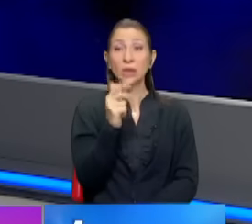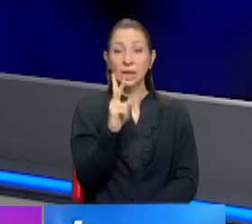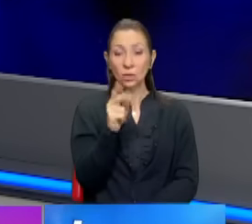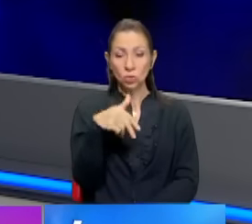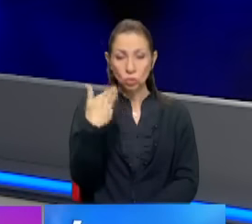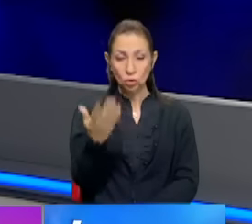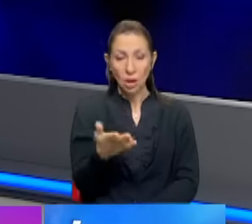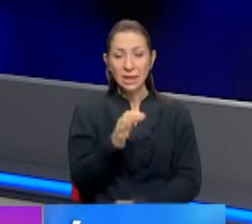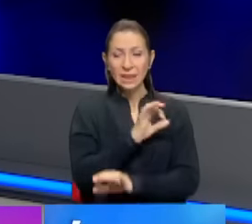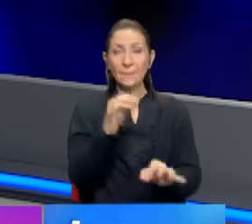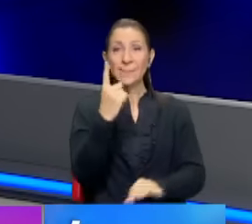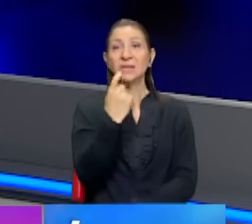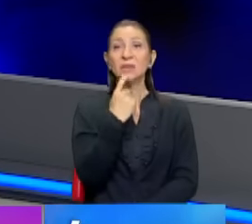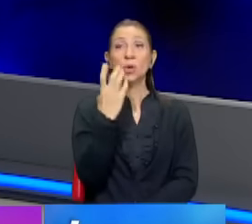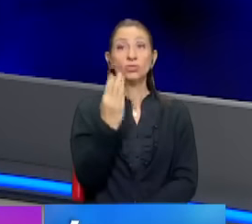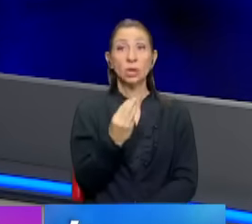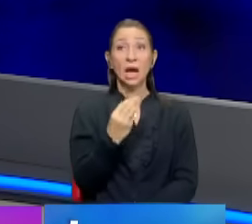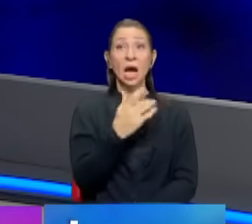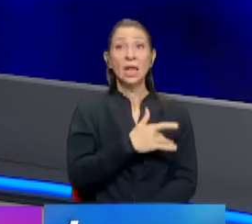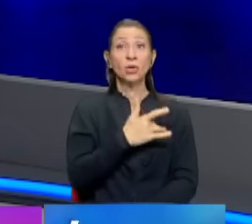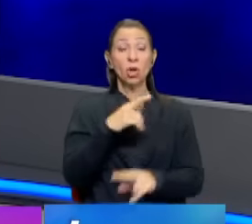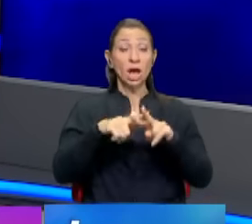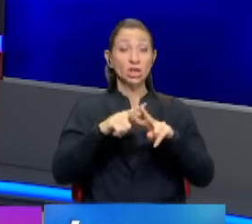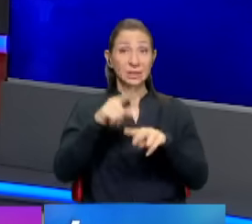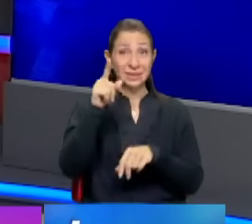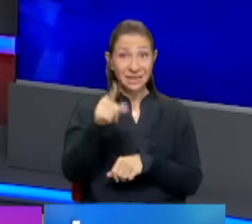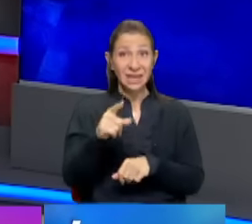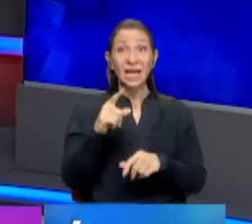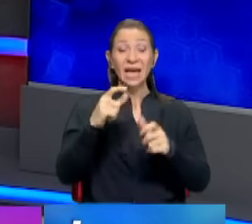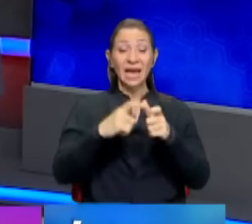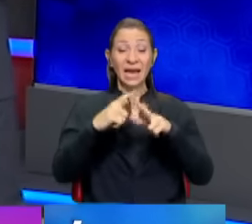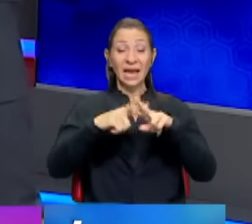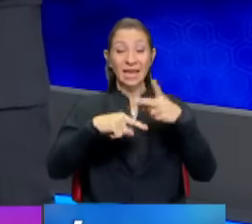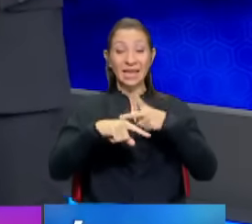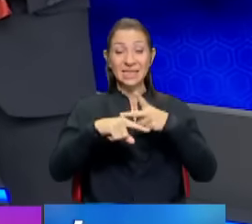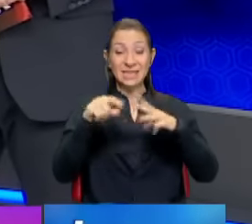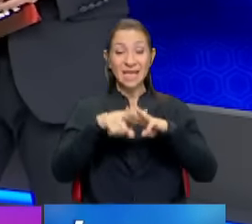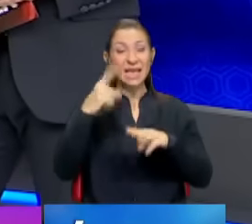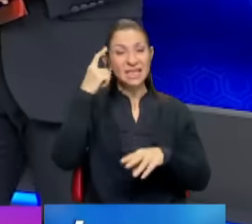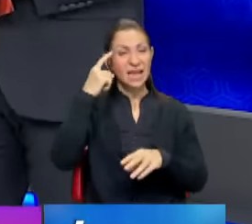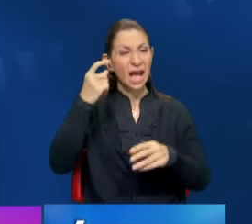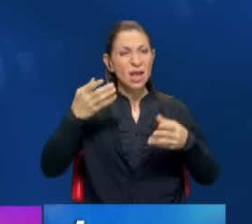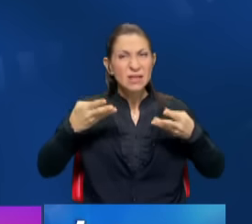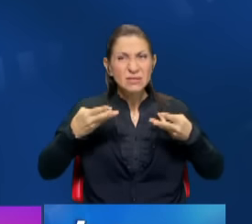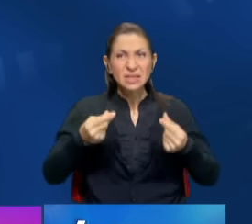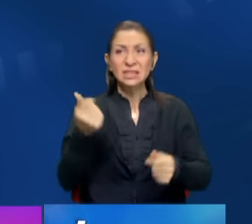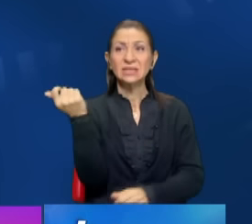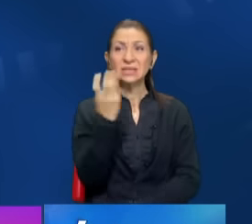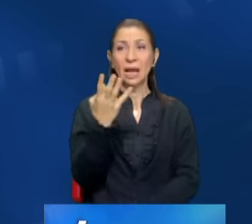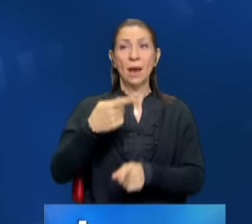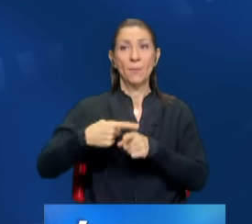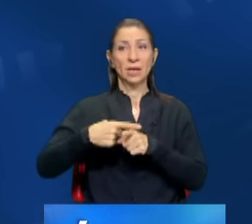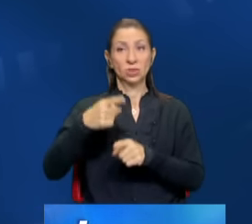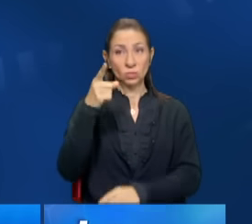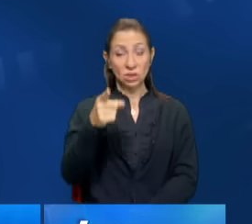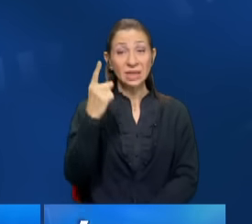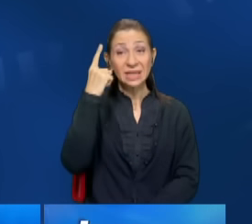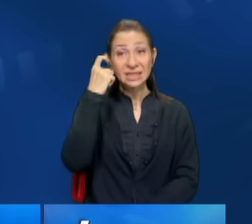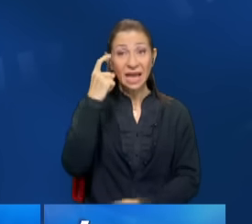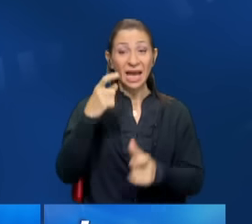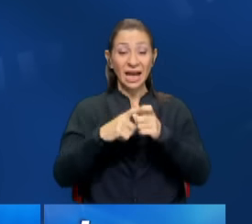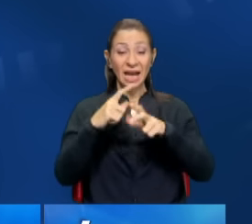gün sonra tam bir yıl olacak. Anadolu Ajansı Gazze'de İsrail'in yaptığı katliamları sayılarla bizlerle paylaşmış.